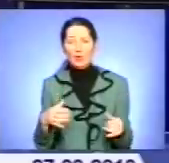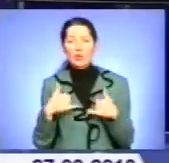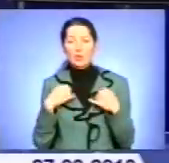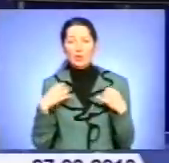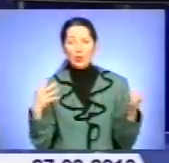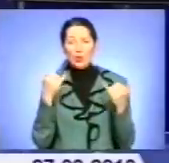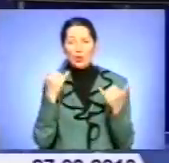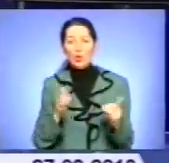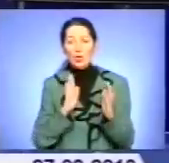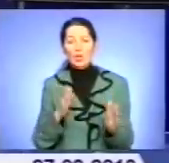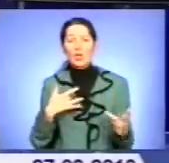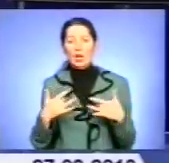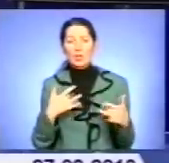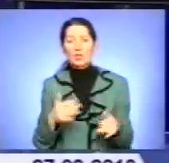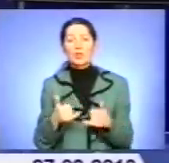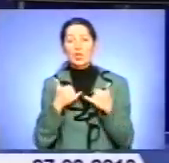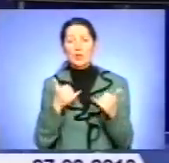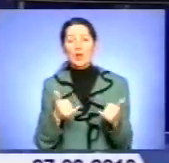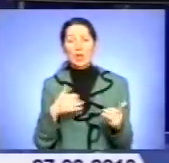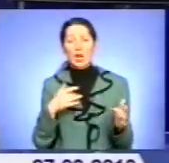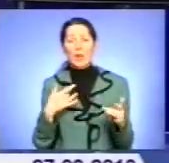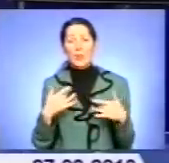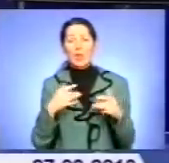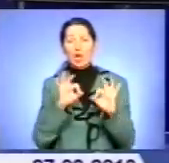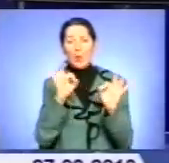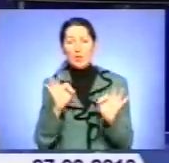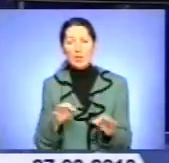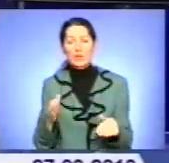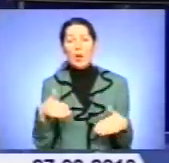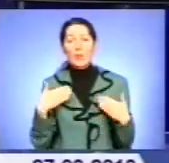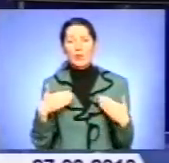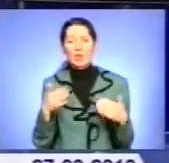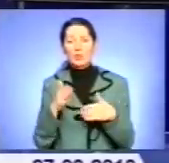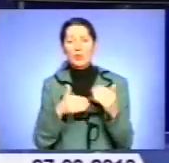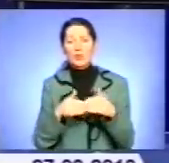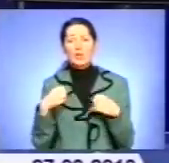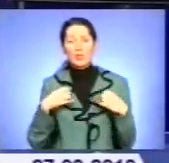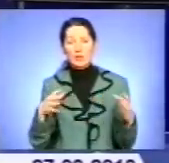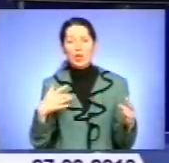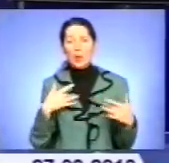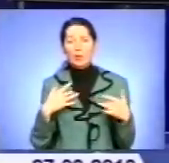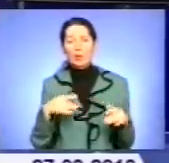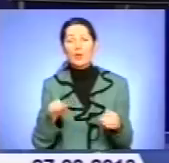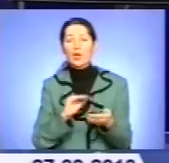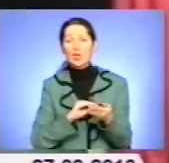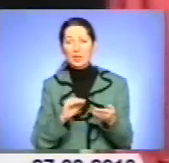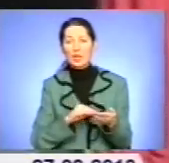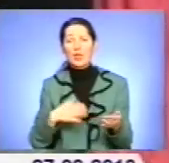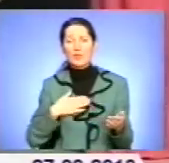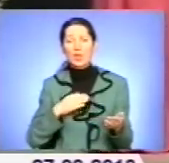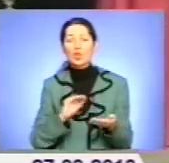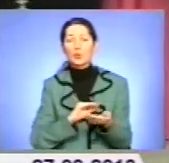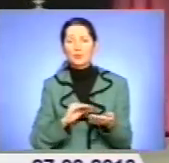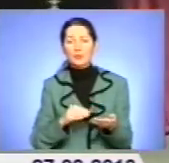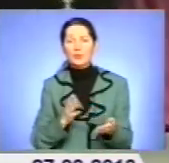шанувальники театрального мистецтва. Привітали з професійним святом акторів та режисерів і наші кореспонденти.